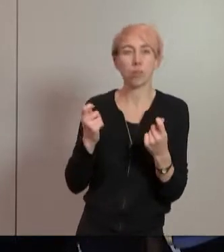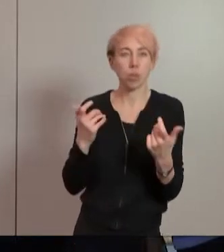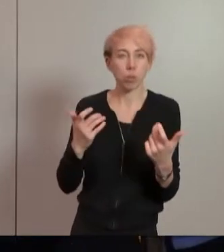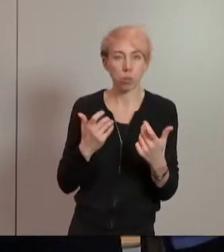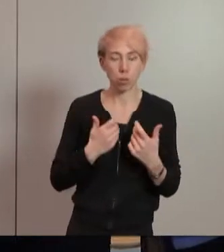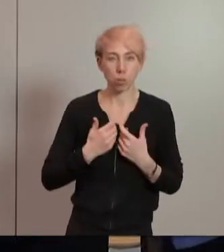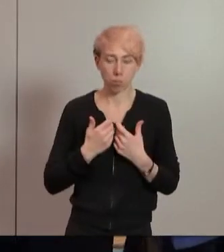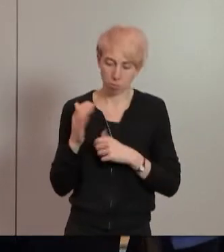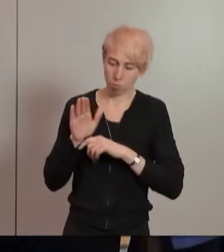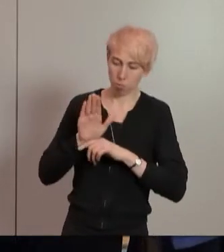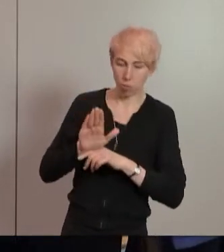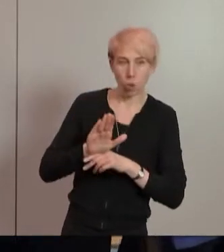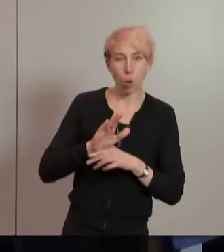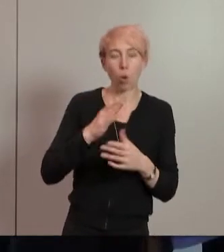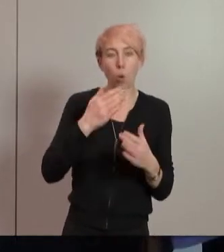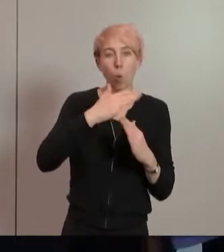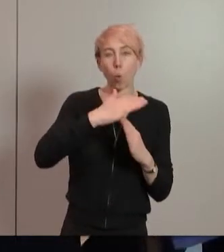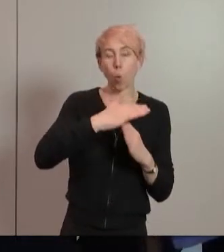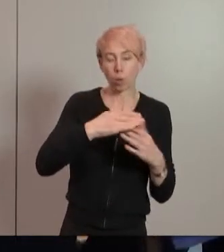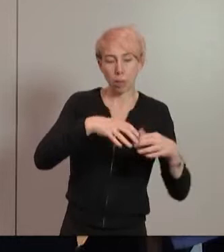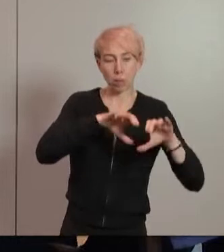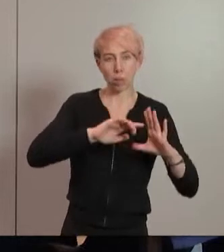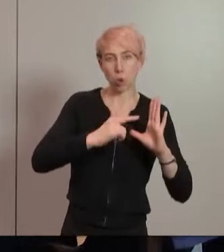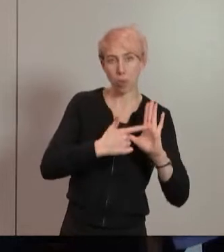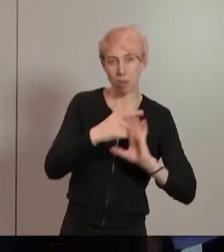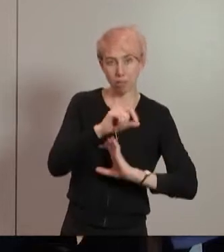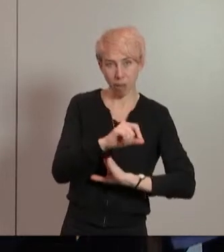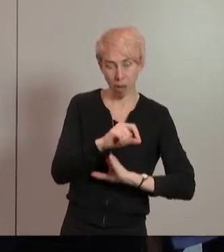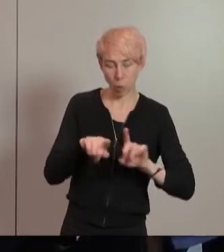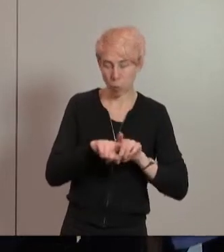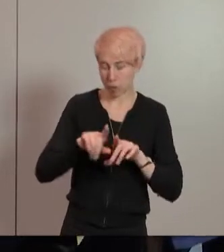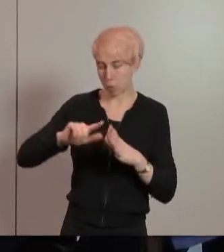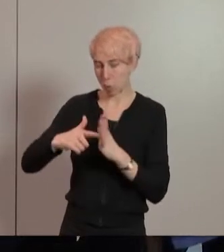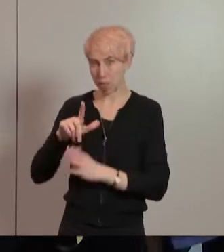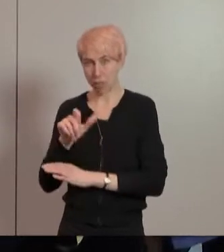je parlerai du compte administratif 2020 et du réalisé budgétaire de 2021.